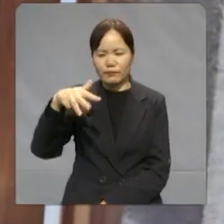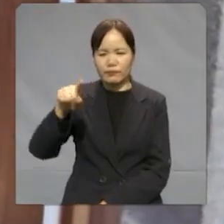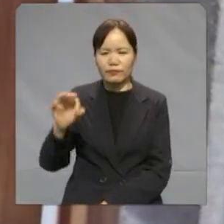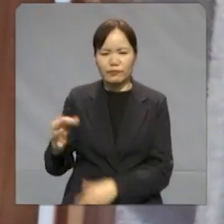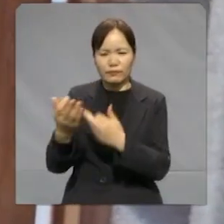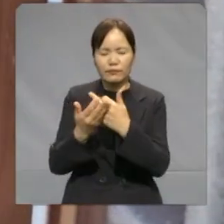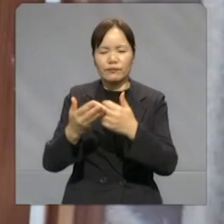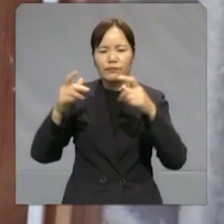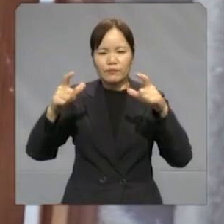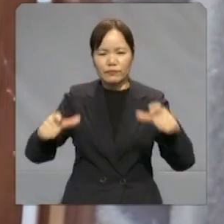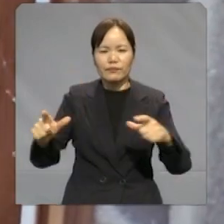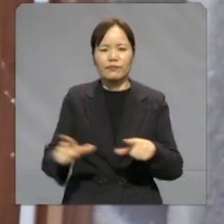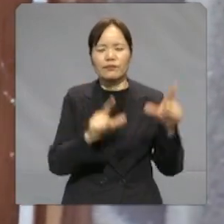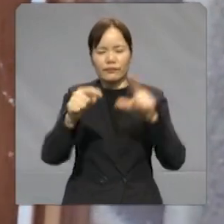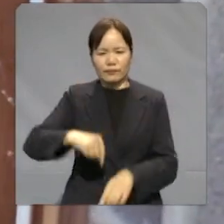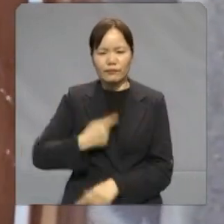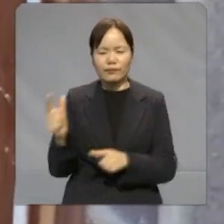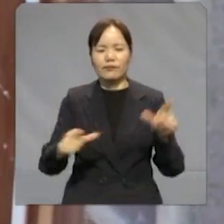가구에 전달됐습니다.